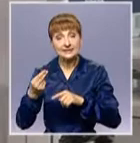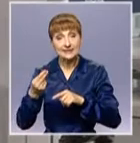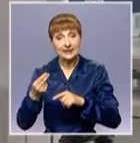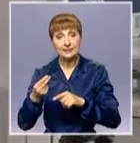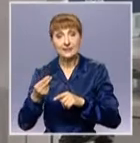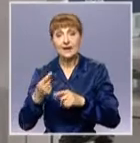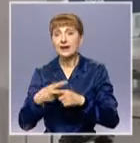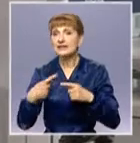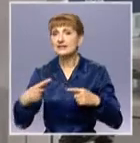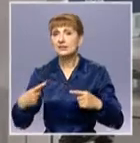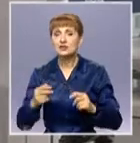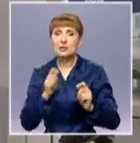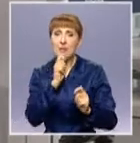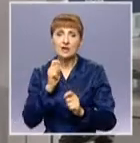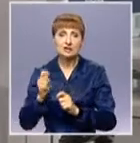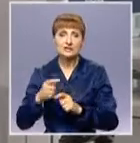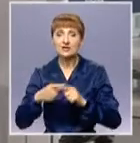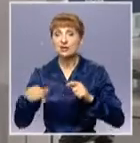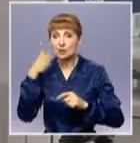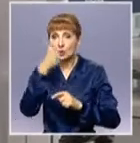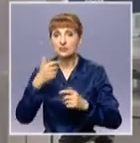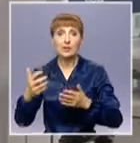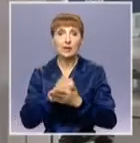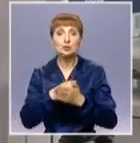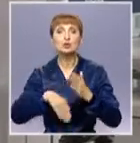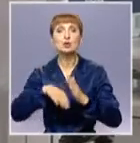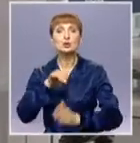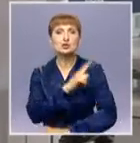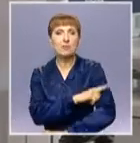качестве различных поощрений в течение года получат